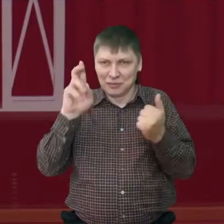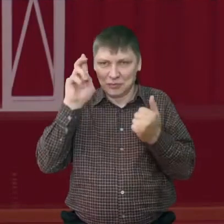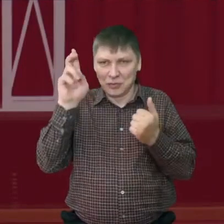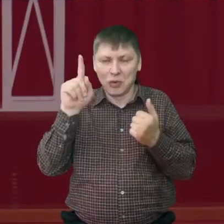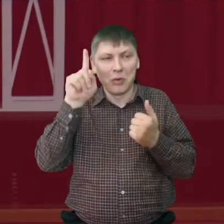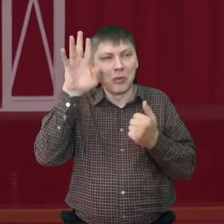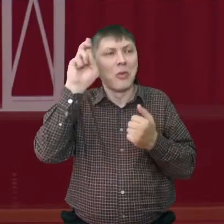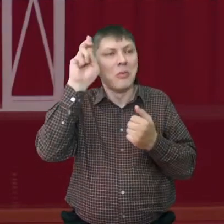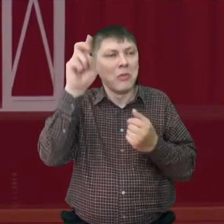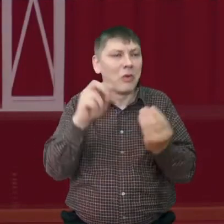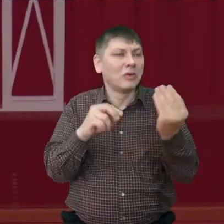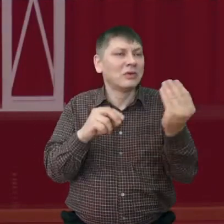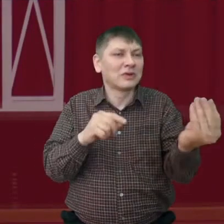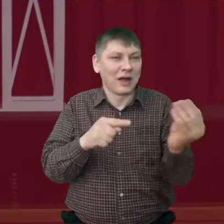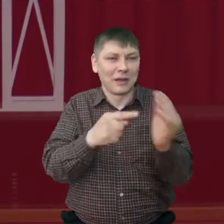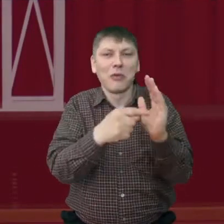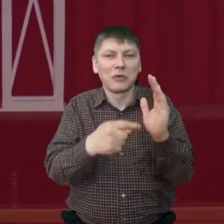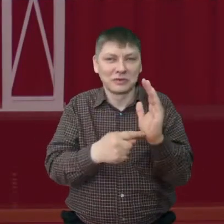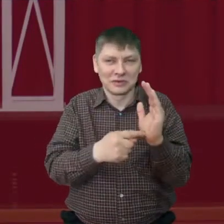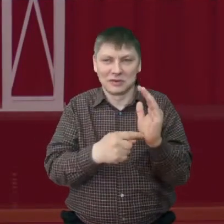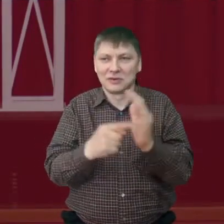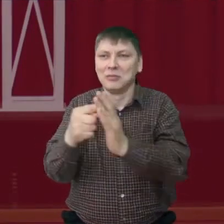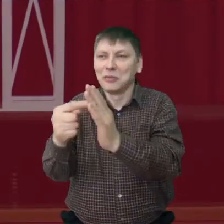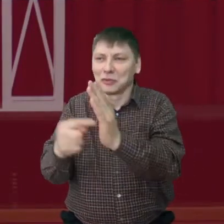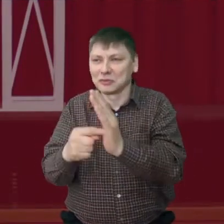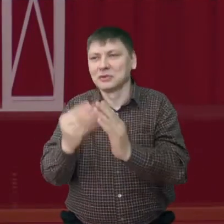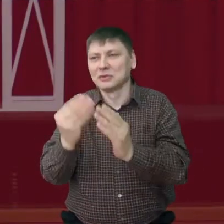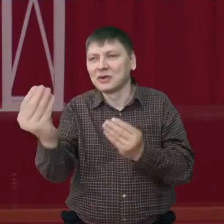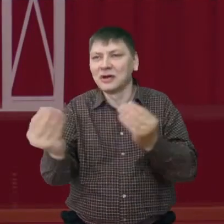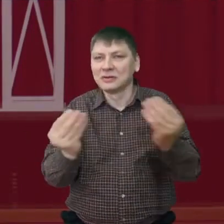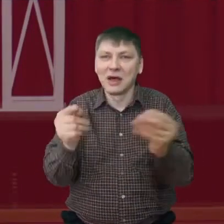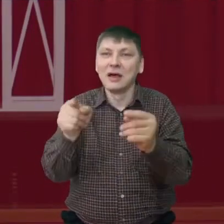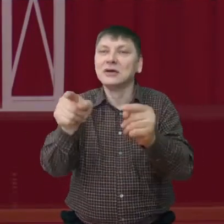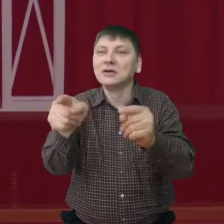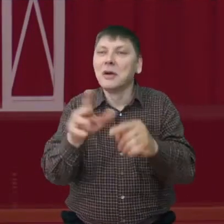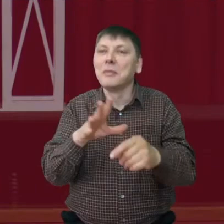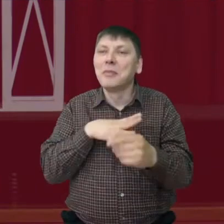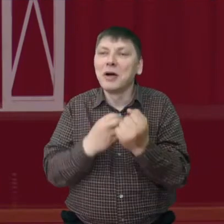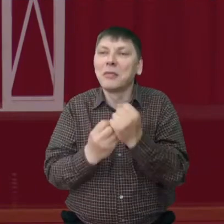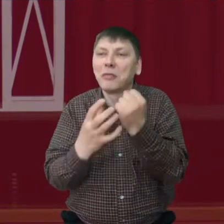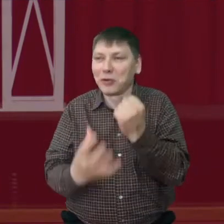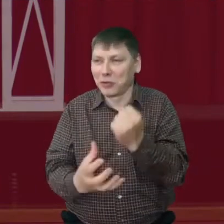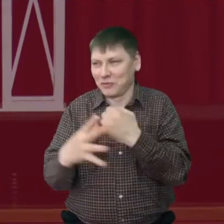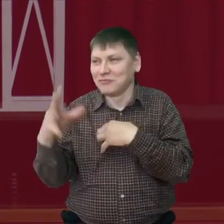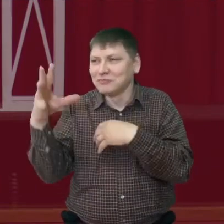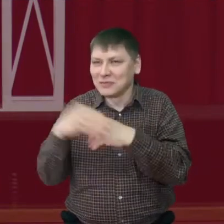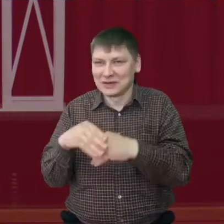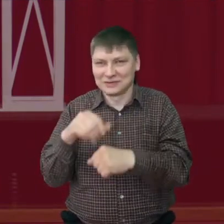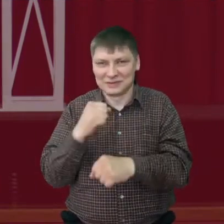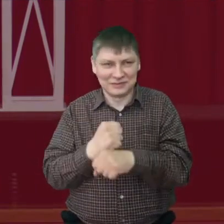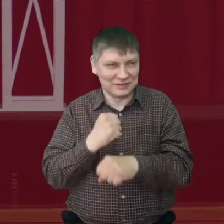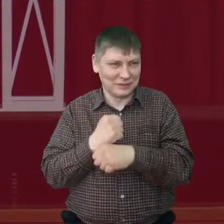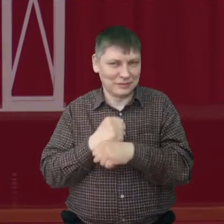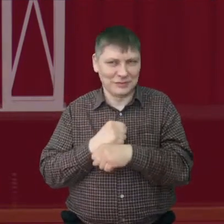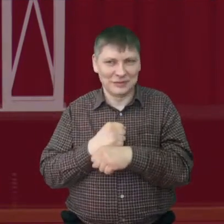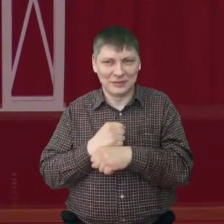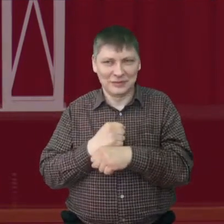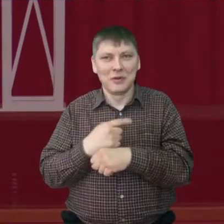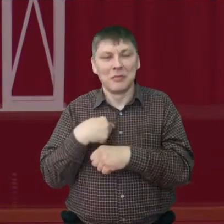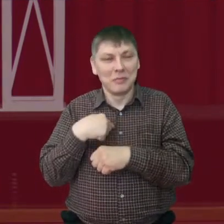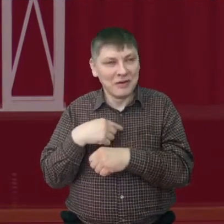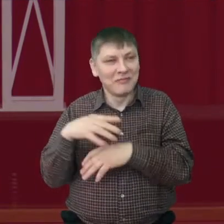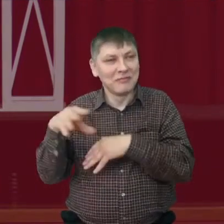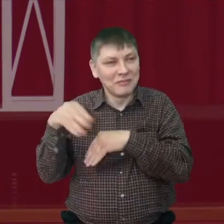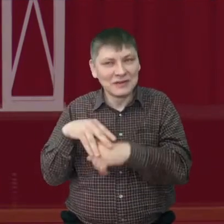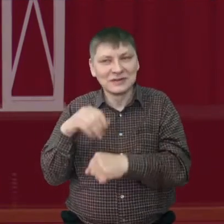Он сделал так, что Он поделился тем, что Он делает, чтобы с нами, чтобы мы вместе с Ним это делали. И таким образом мы являемся